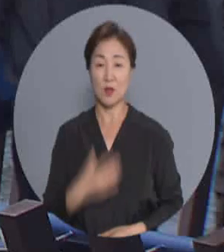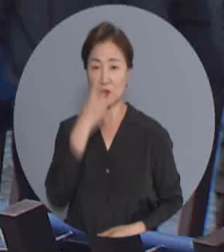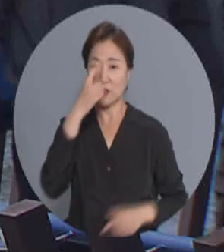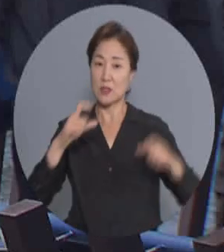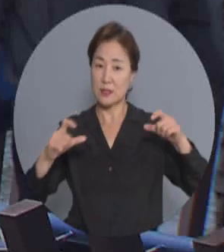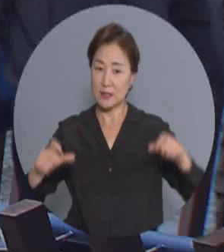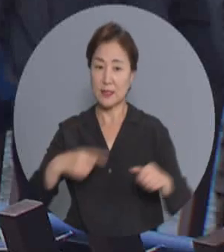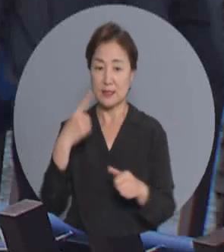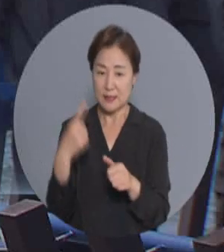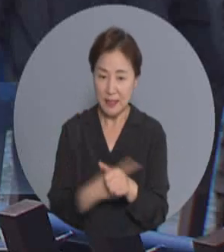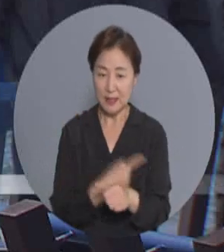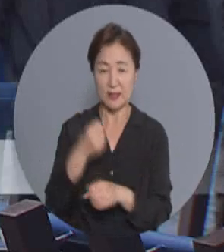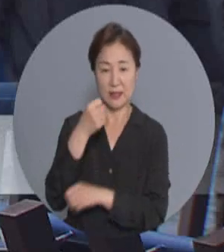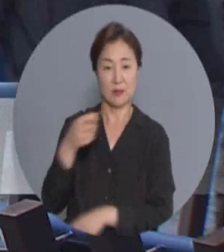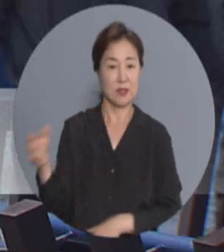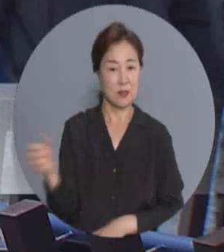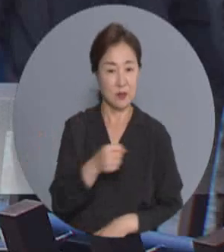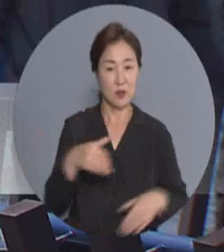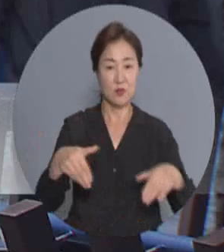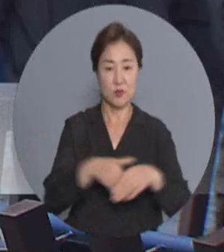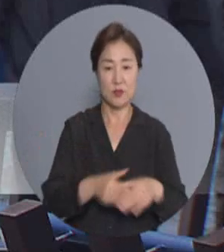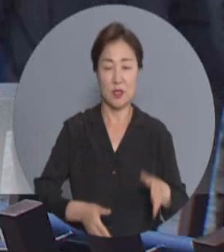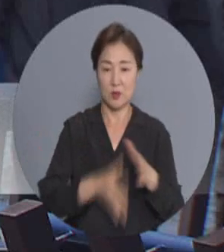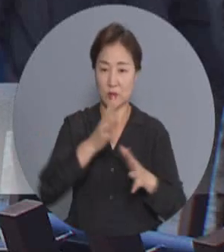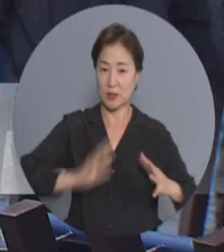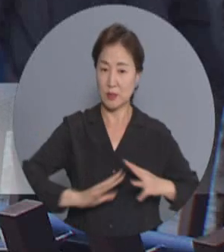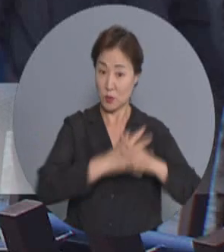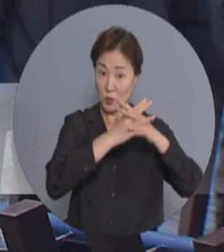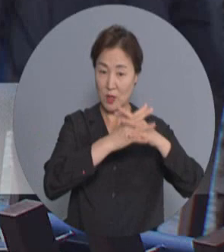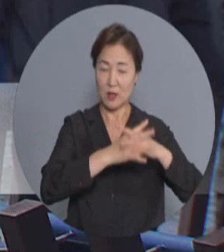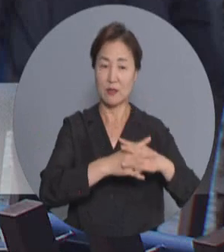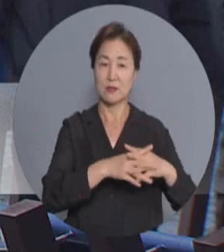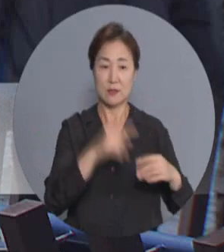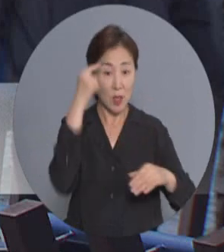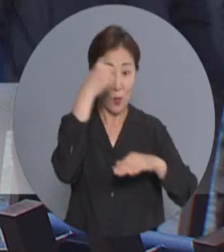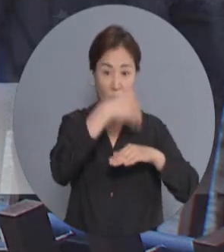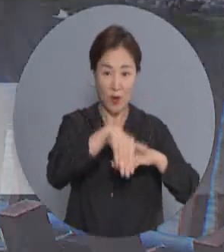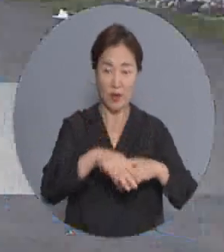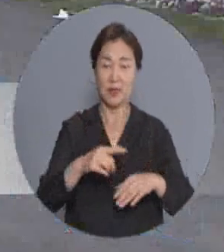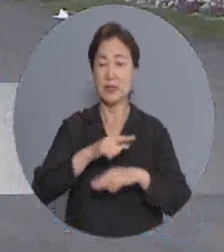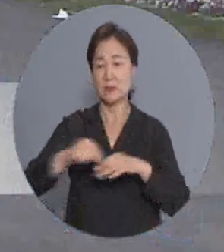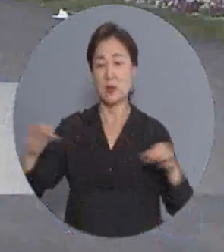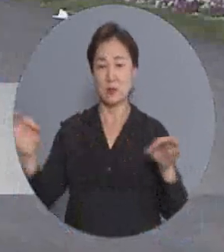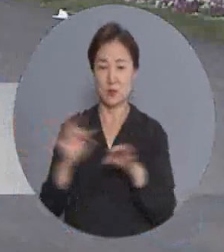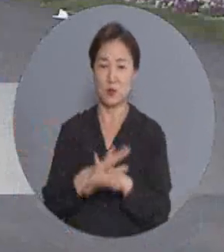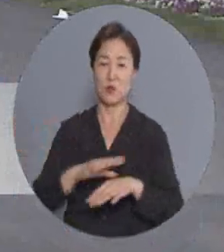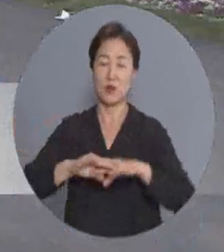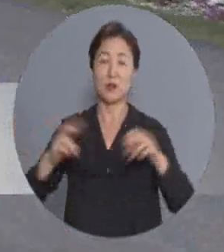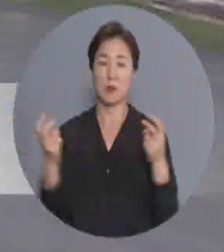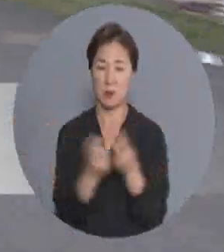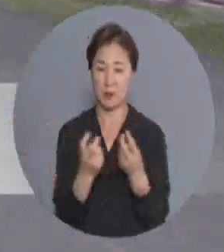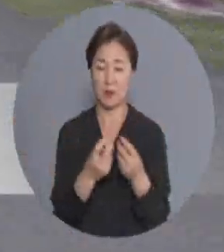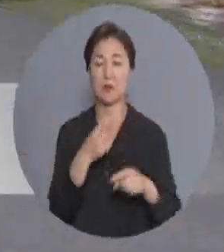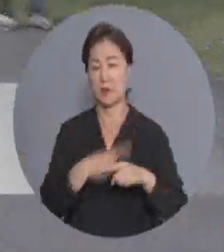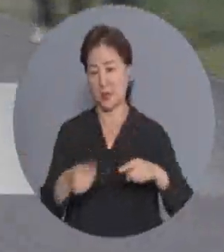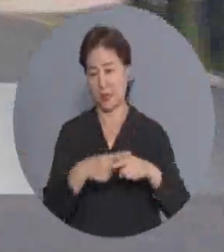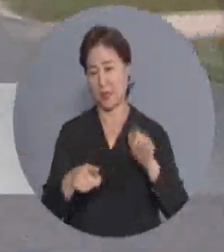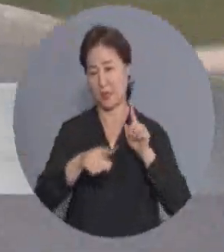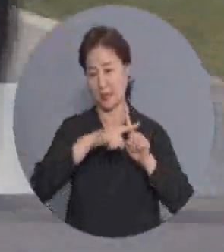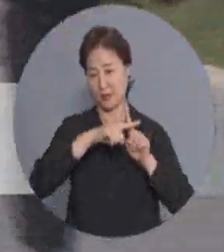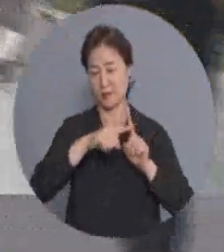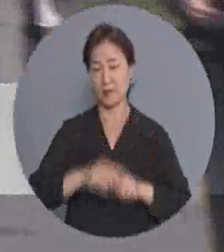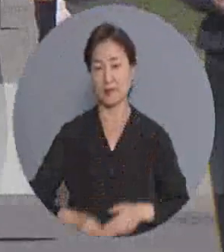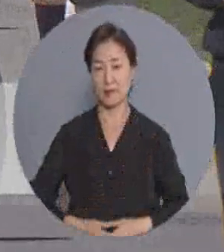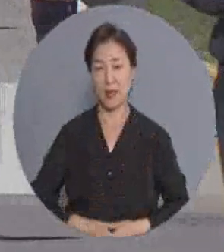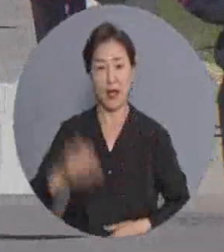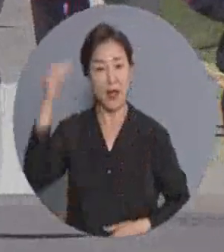순천시의 생태를 기반으로 한 문화도시 조성 전략이 지방 소멸 극복을 위한 해법으로 평가받고 있습니다.